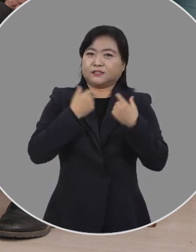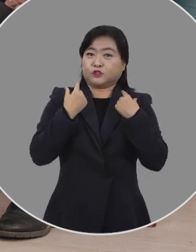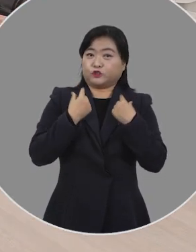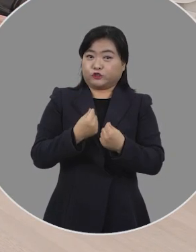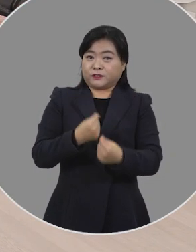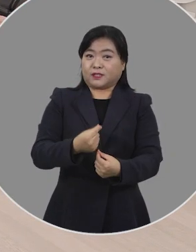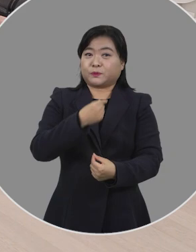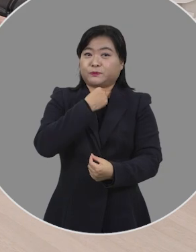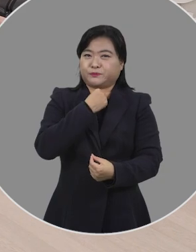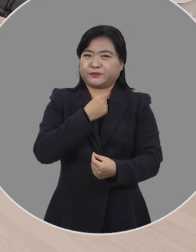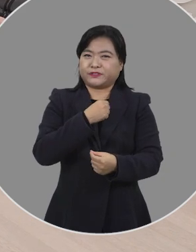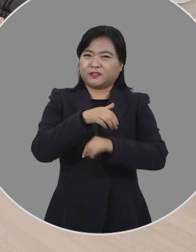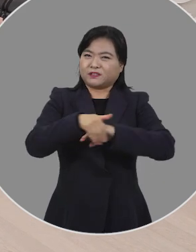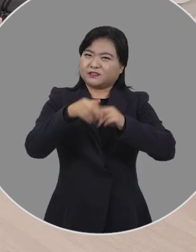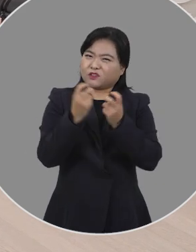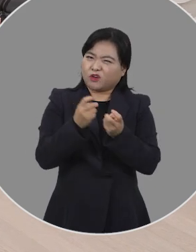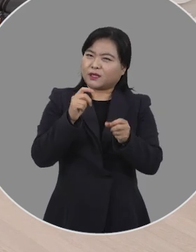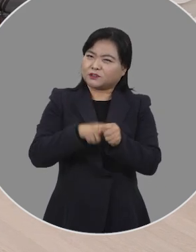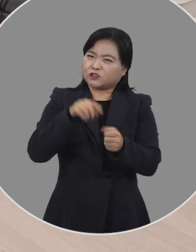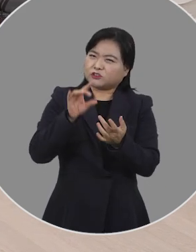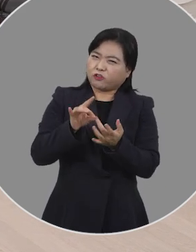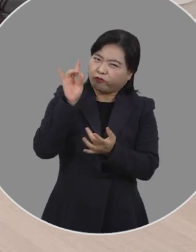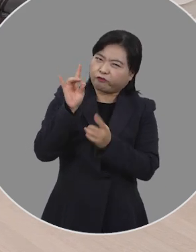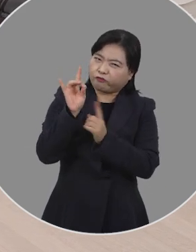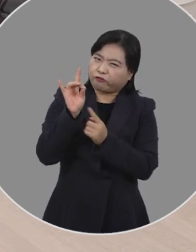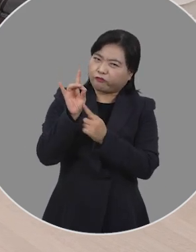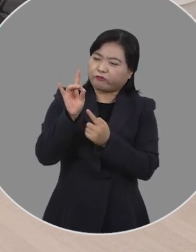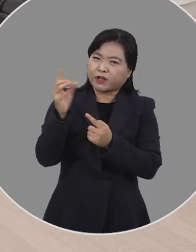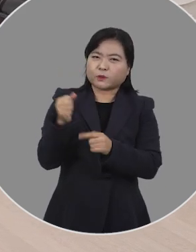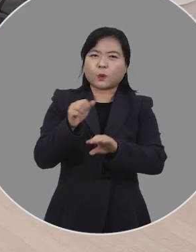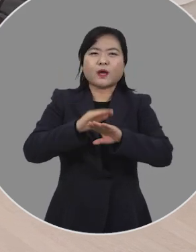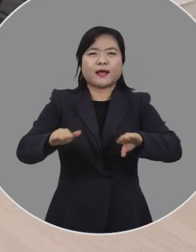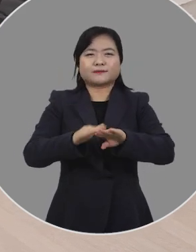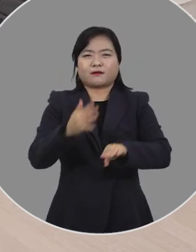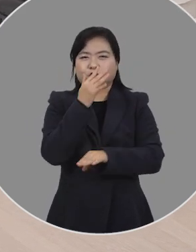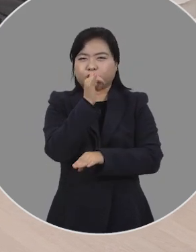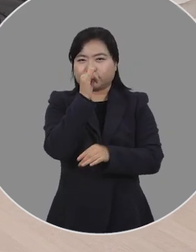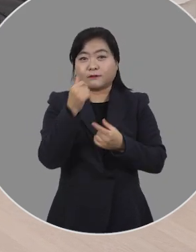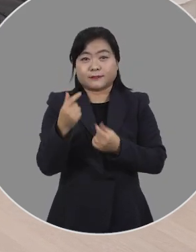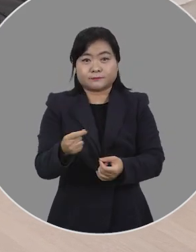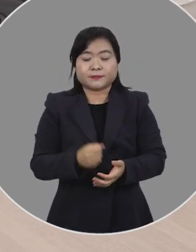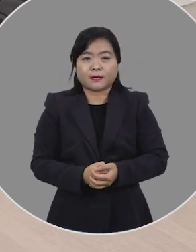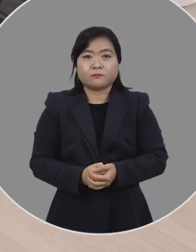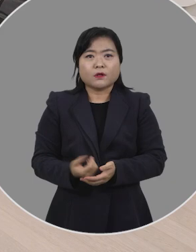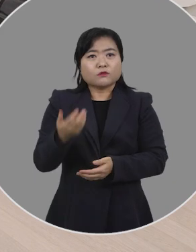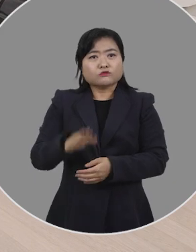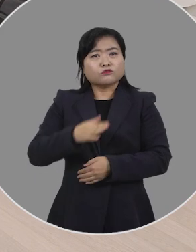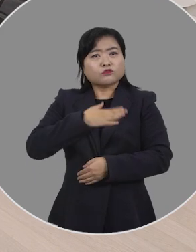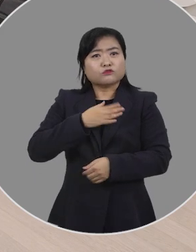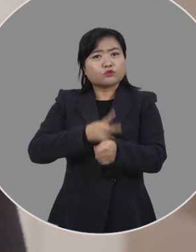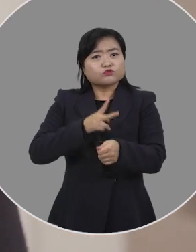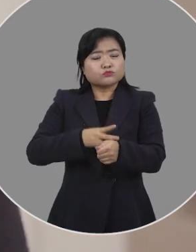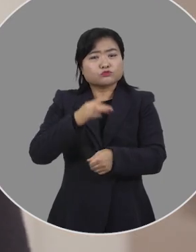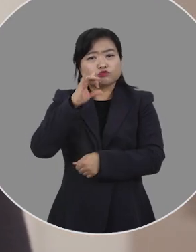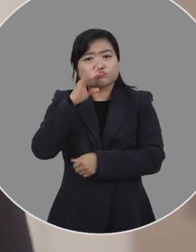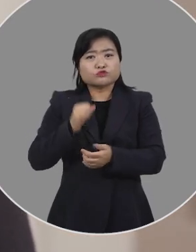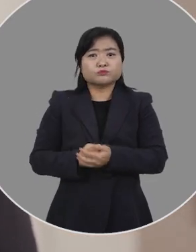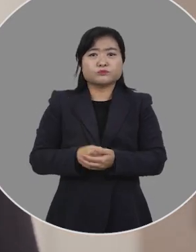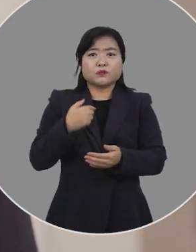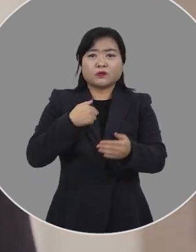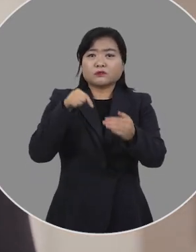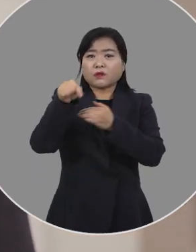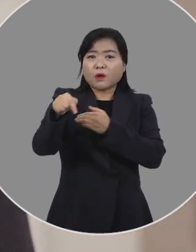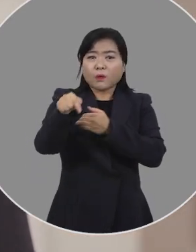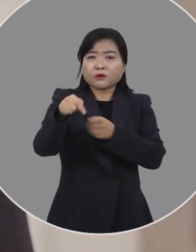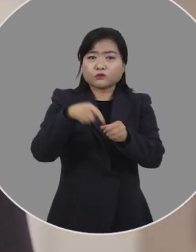유지하고자 하는 전략적인 선택 같은 걸로 좀 해석을 할 수 있을 것 같아요. 근데 저는 교수님 궁금한 게, 그게 사실